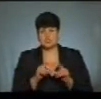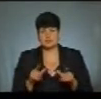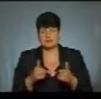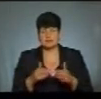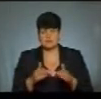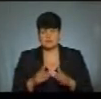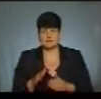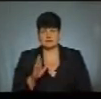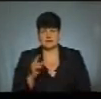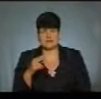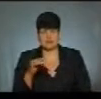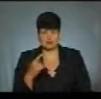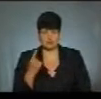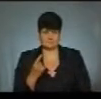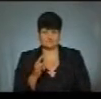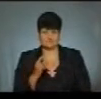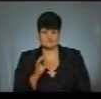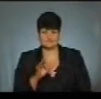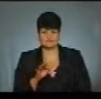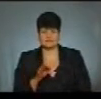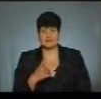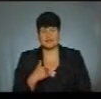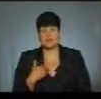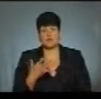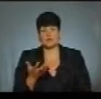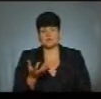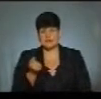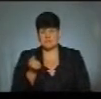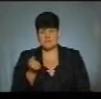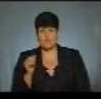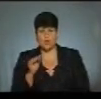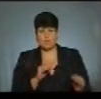Деркач – один із них. Я отримав комплект